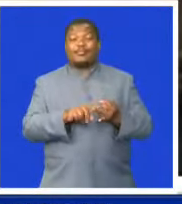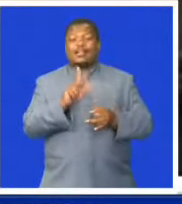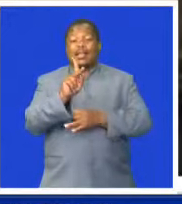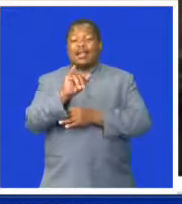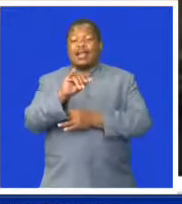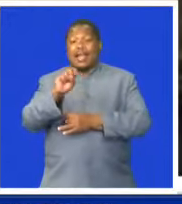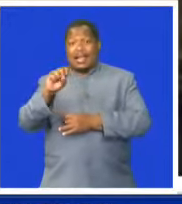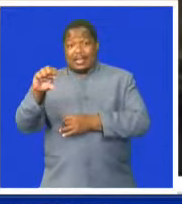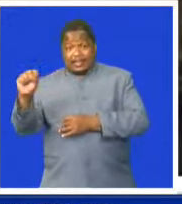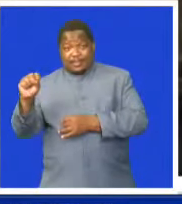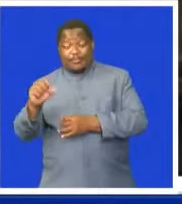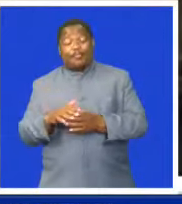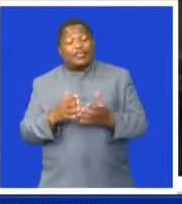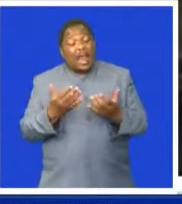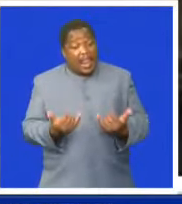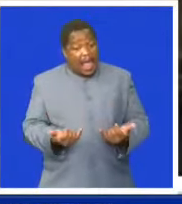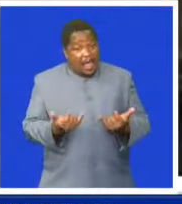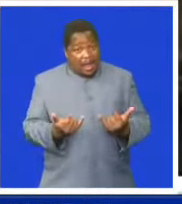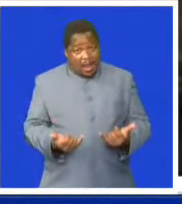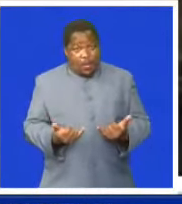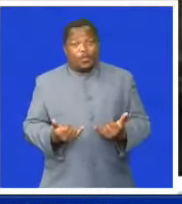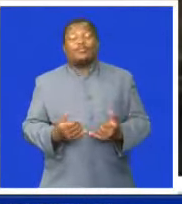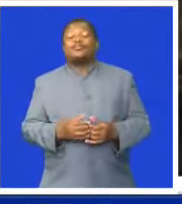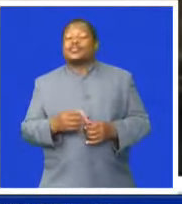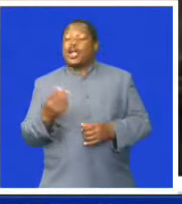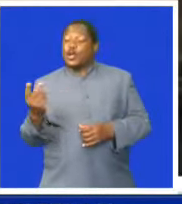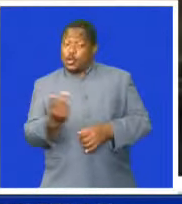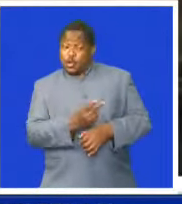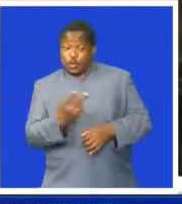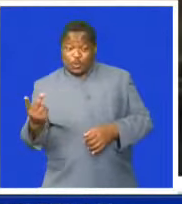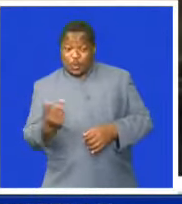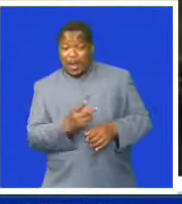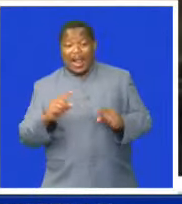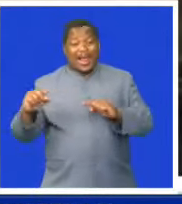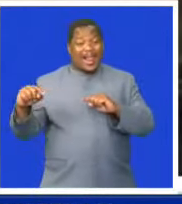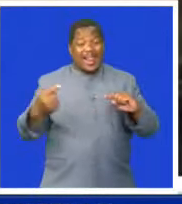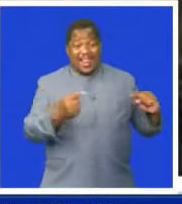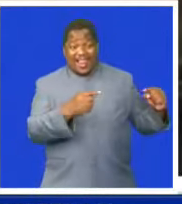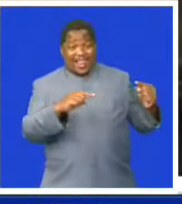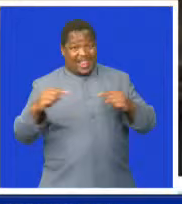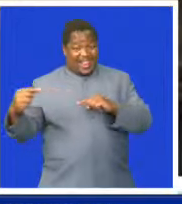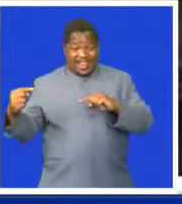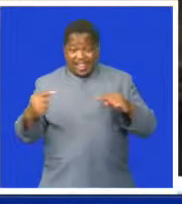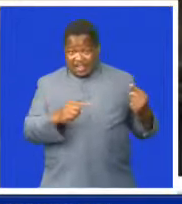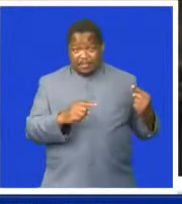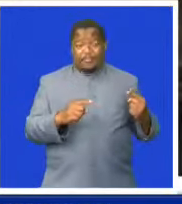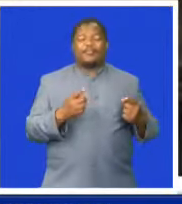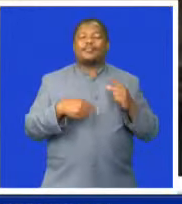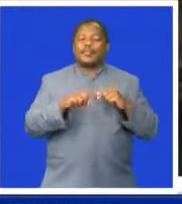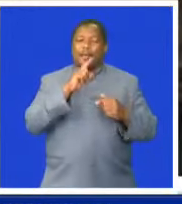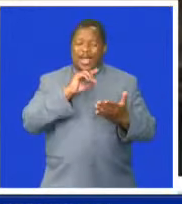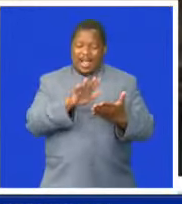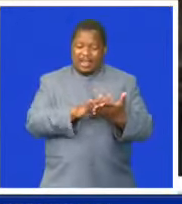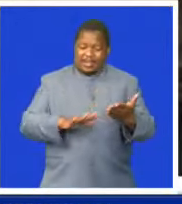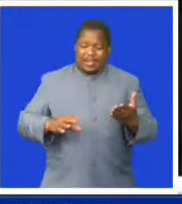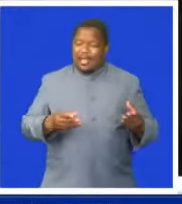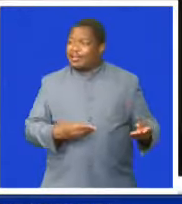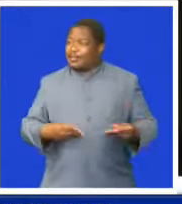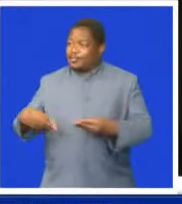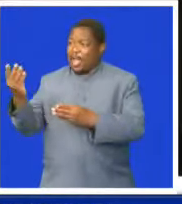the subject, on the dispute between the government and the Kiss Joint Venture, Mr. Speaker. Nako lebenza kuvethe